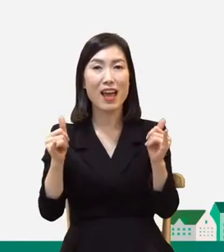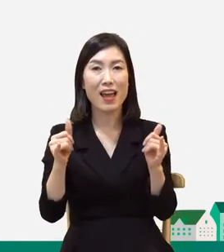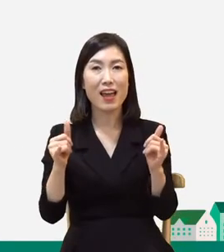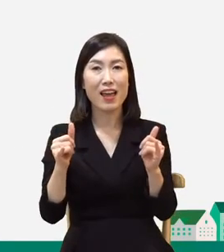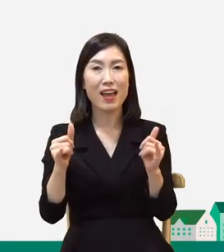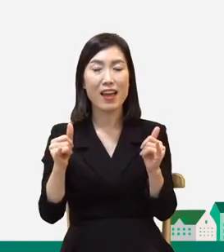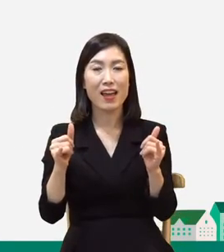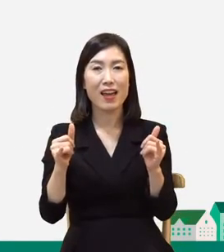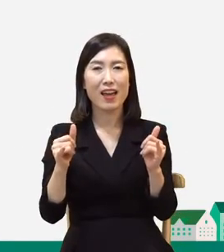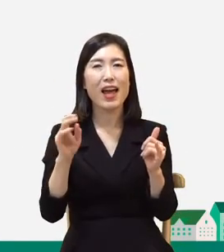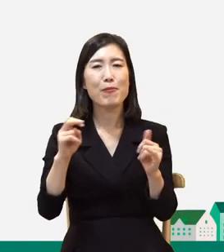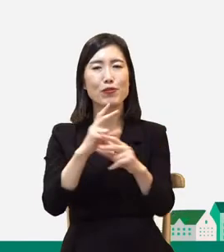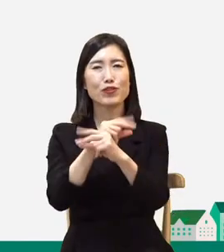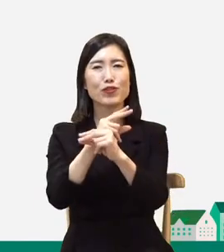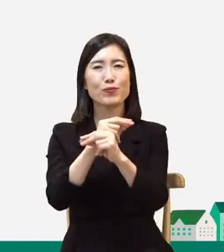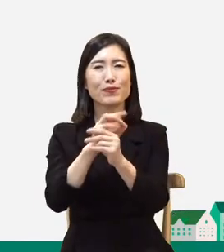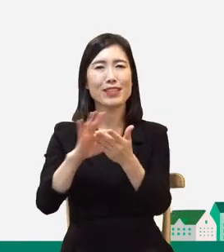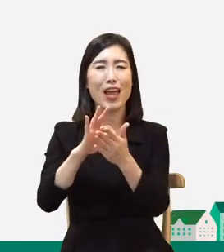유지원 선생님 아마